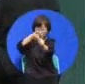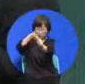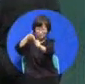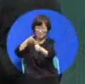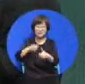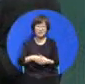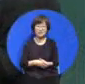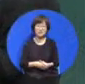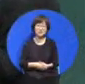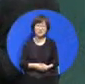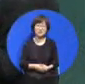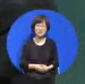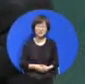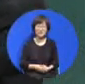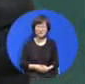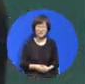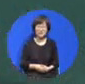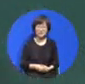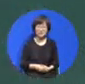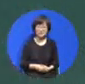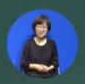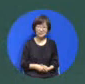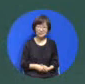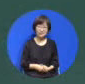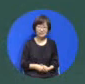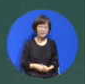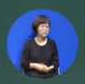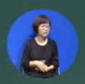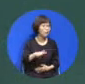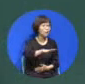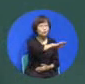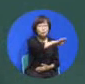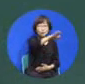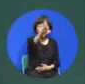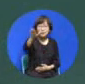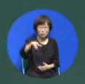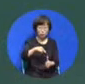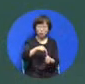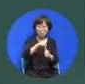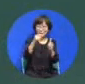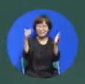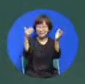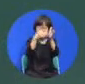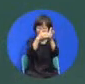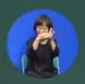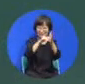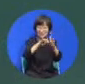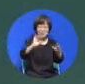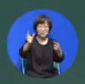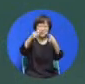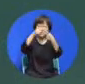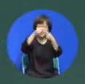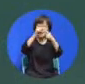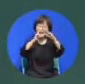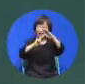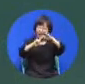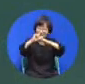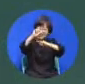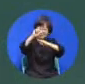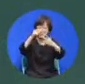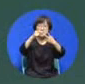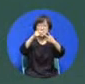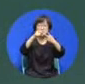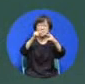this receiving the spiritual strength so they can be set free from all their problems through prayer. 아침, 밤 조금만 여러분들이 날